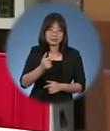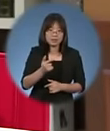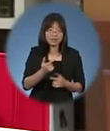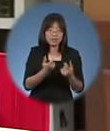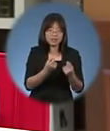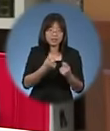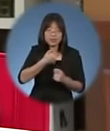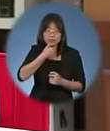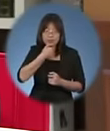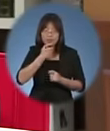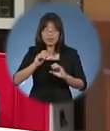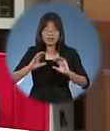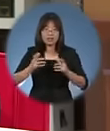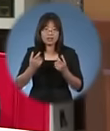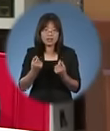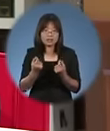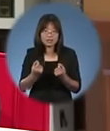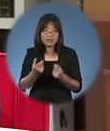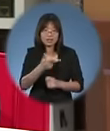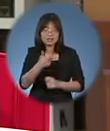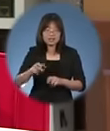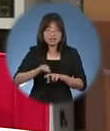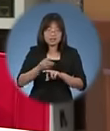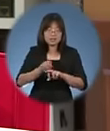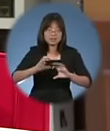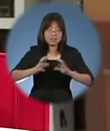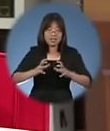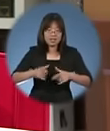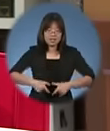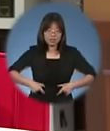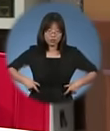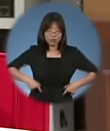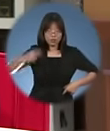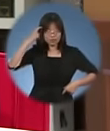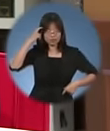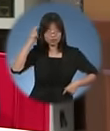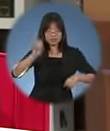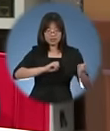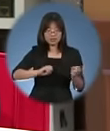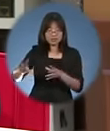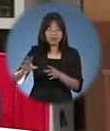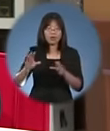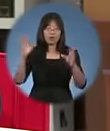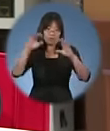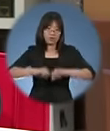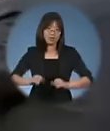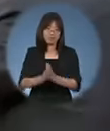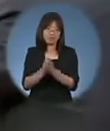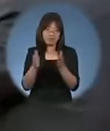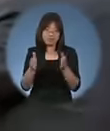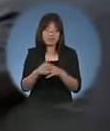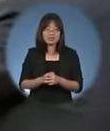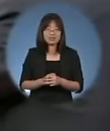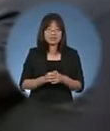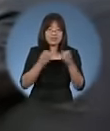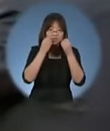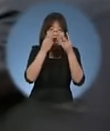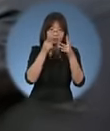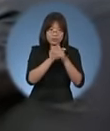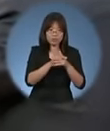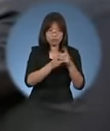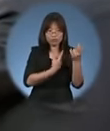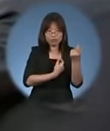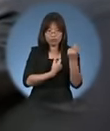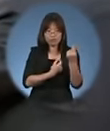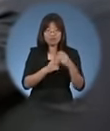그렇고, 이 거대한 제국이 관용의 정신을 잃어버리면 몰락하기 시작합니다. 아, 이건 새로운 통찰인데요. 예.